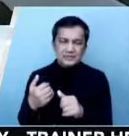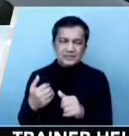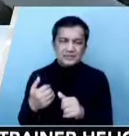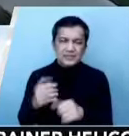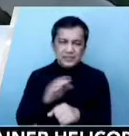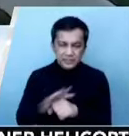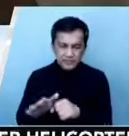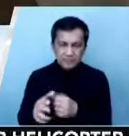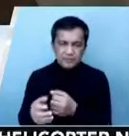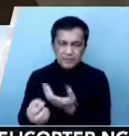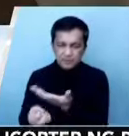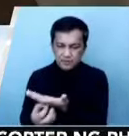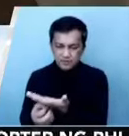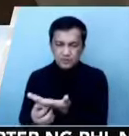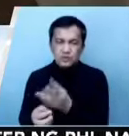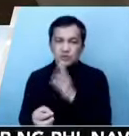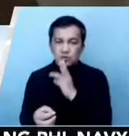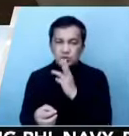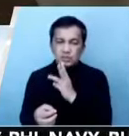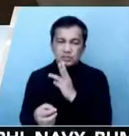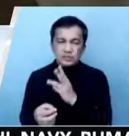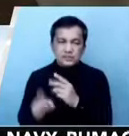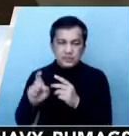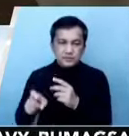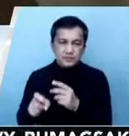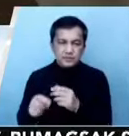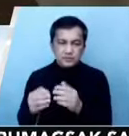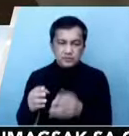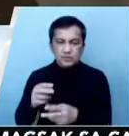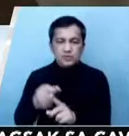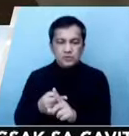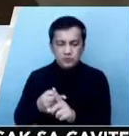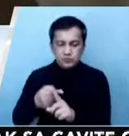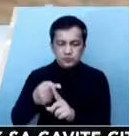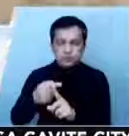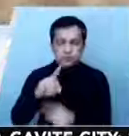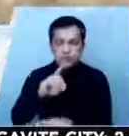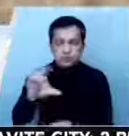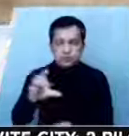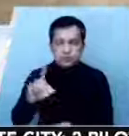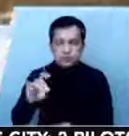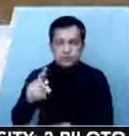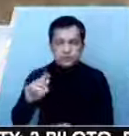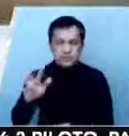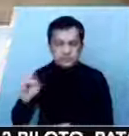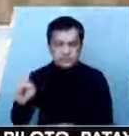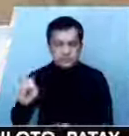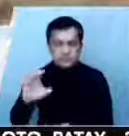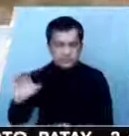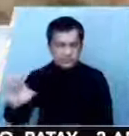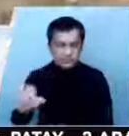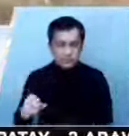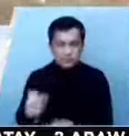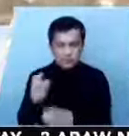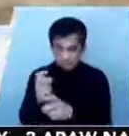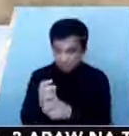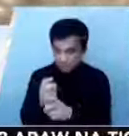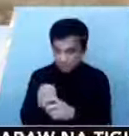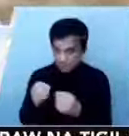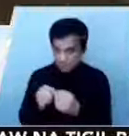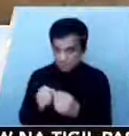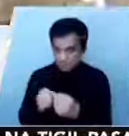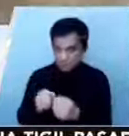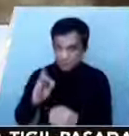makapagpakulo ng tubig na dapat umabot sa 100 degrees Celsius. Lalong mahirap kapag prito sa